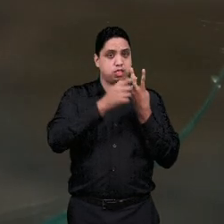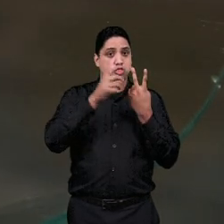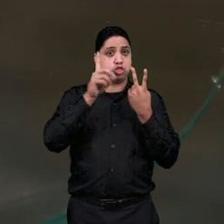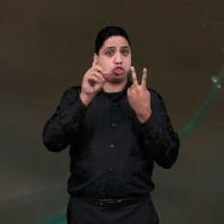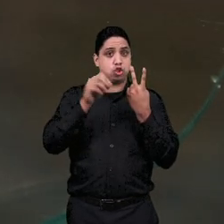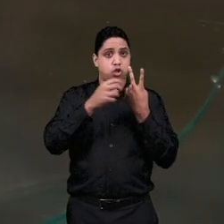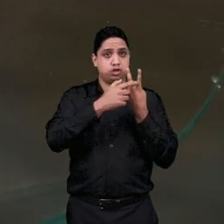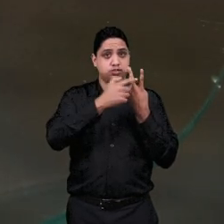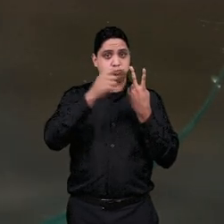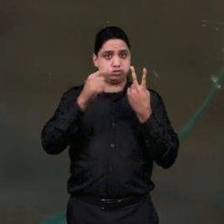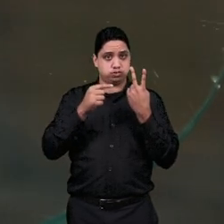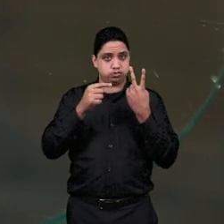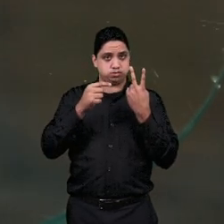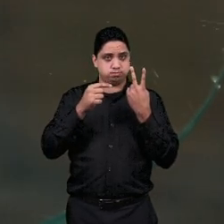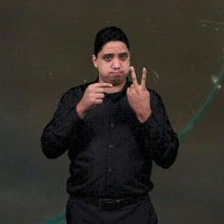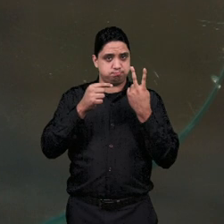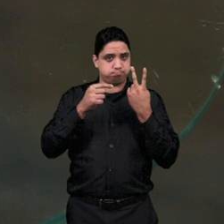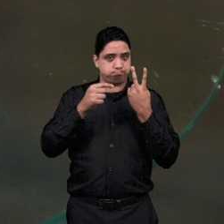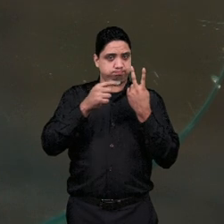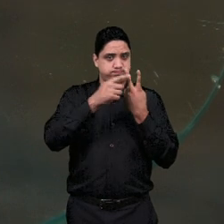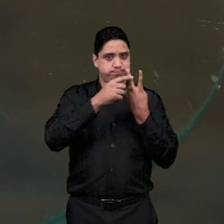écouter le son.